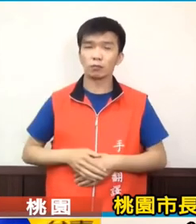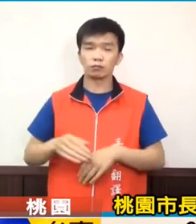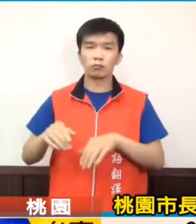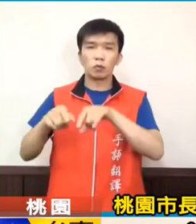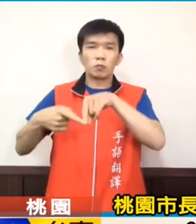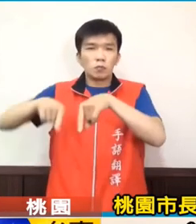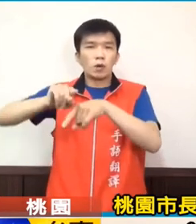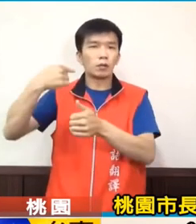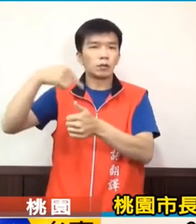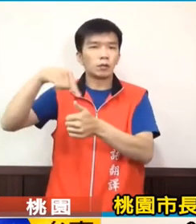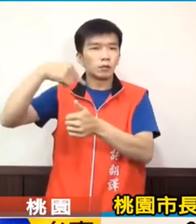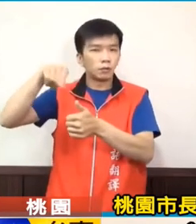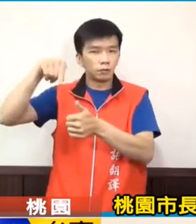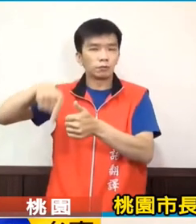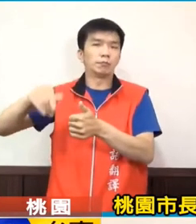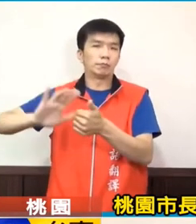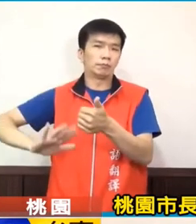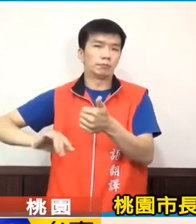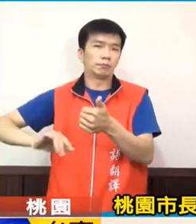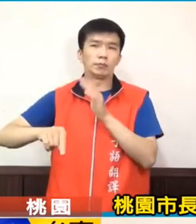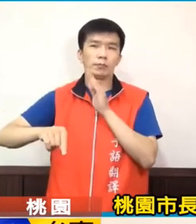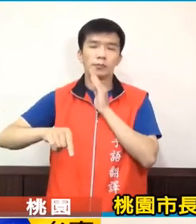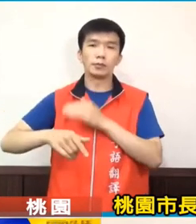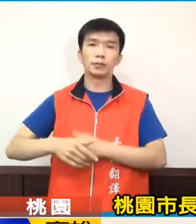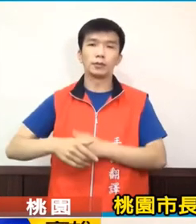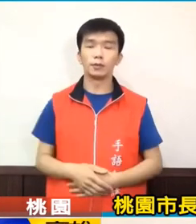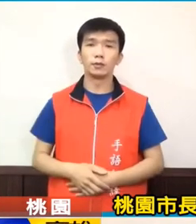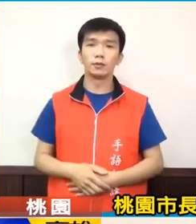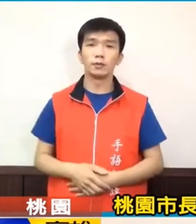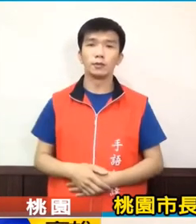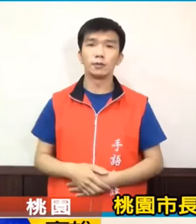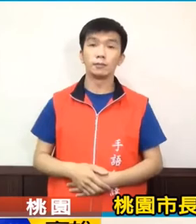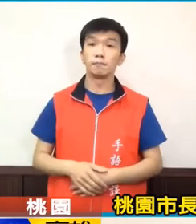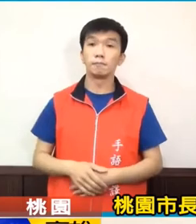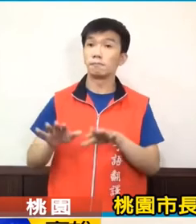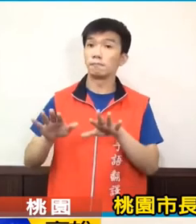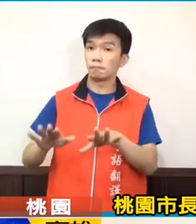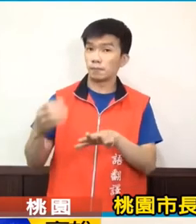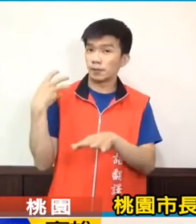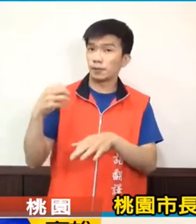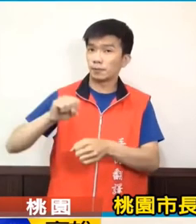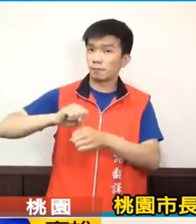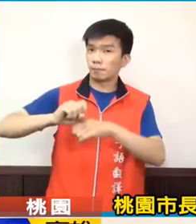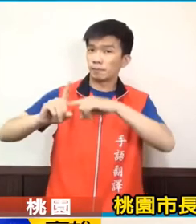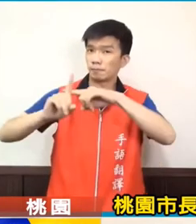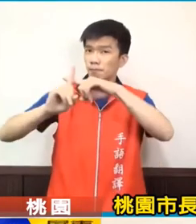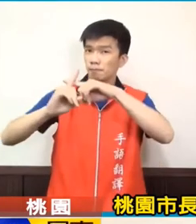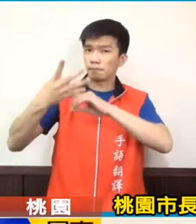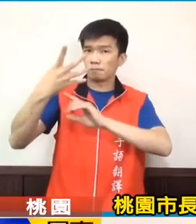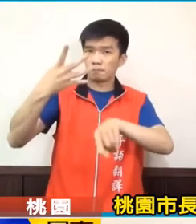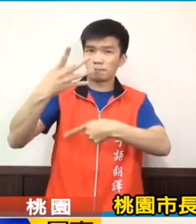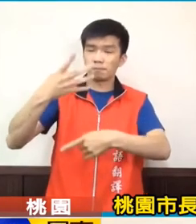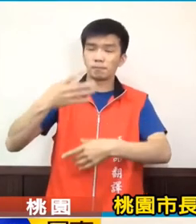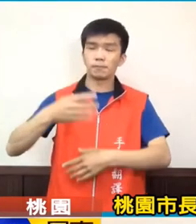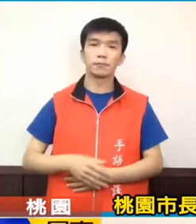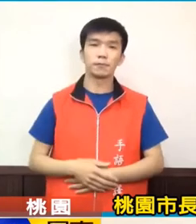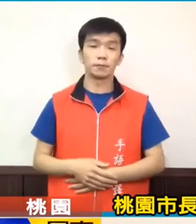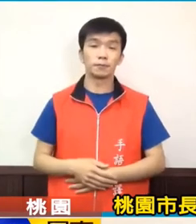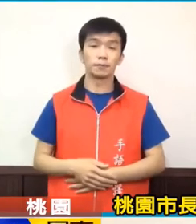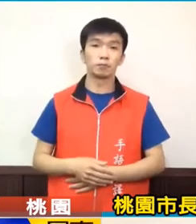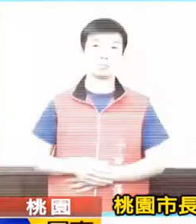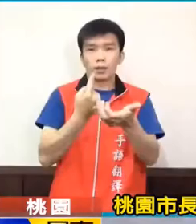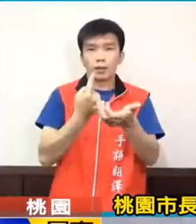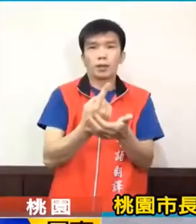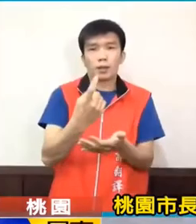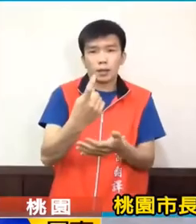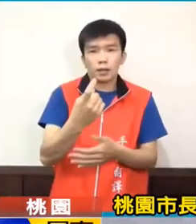这个教学引起的，那今天有新增4个个案，那累计起来已经有